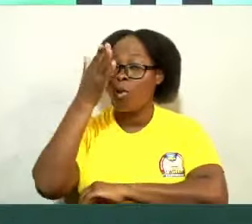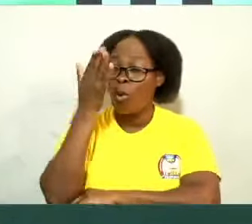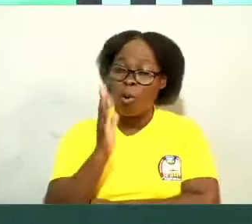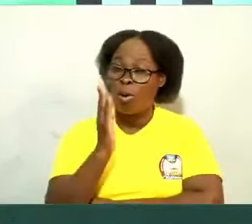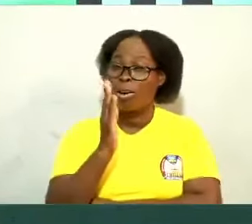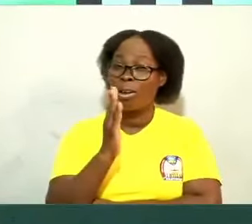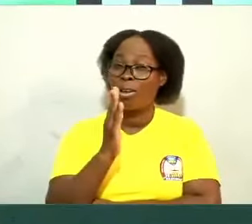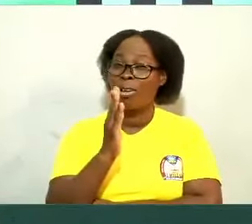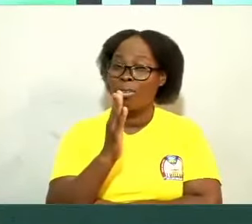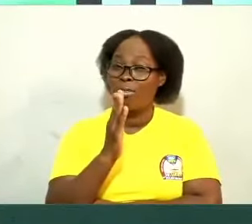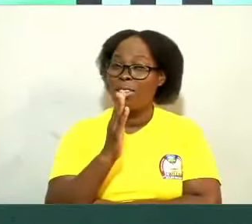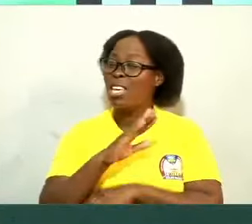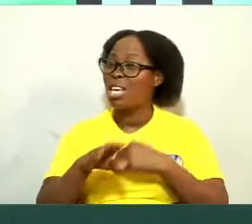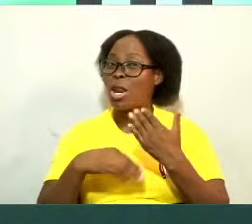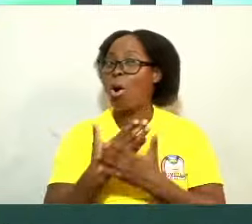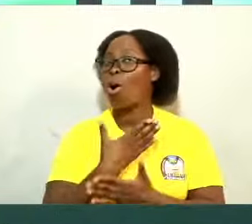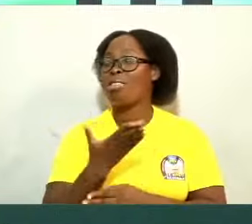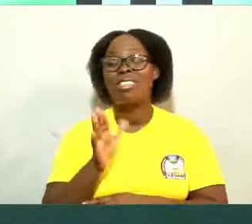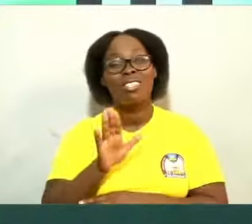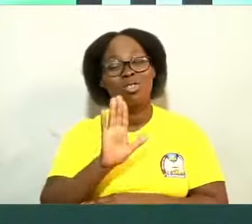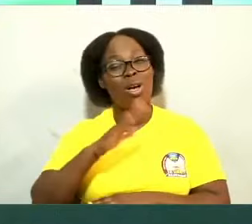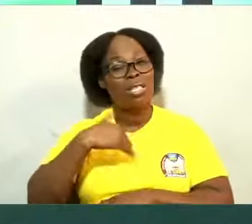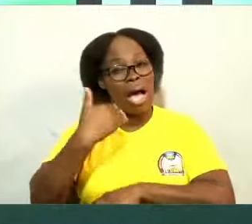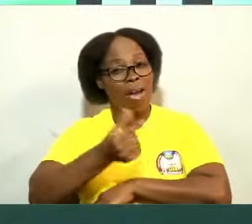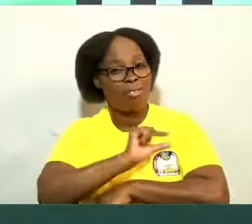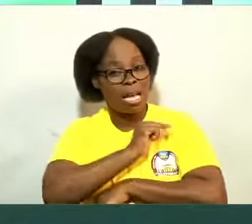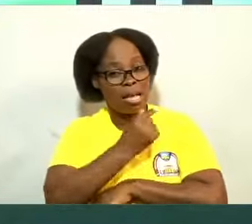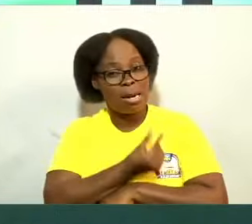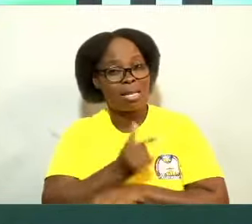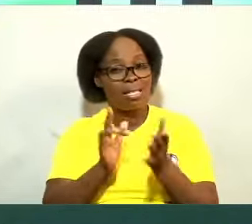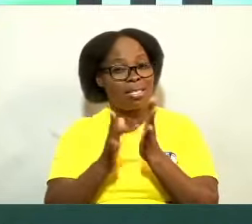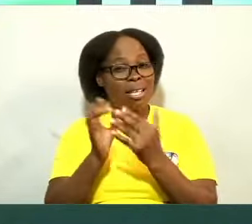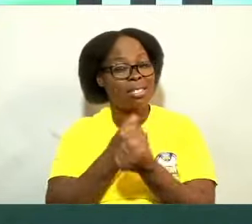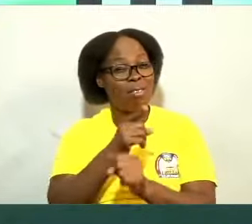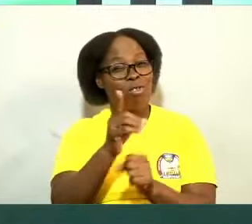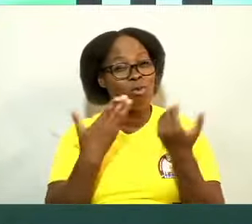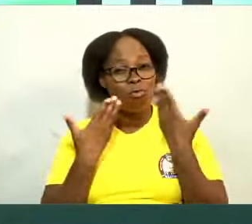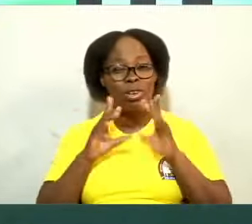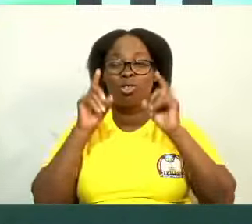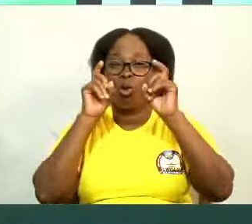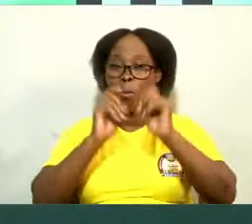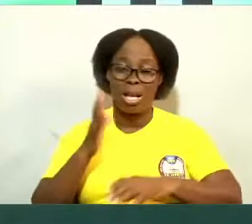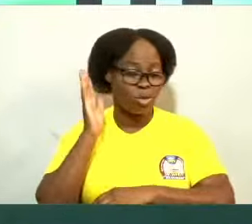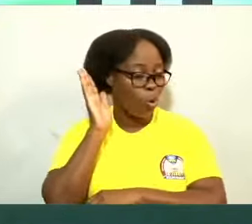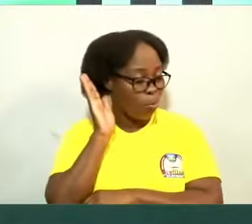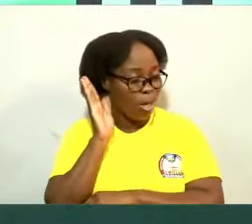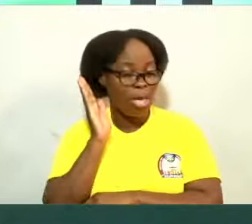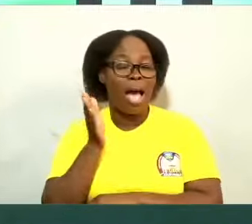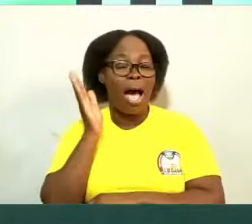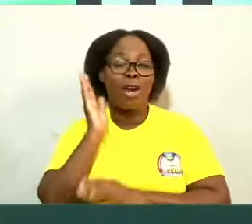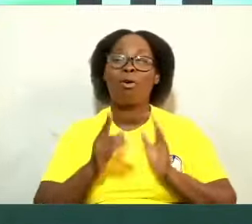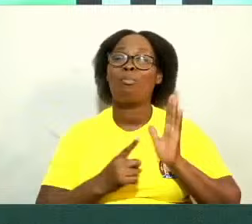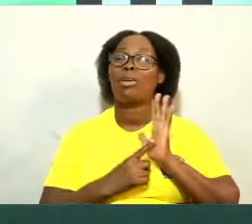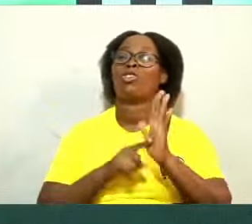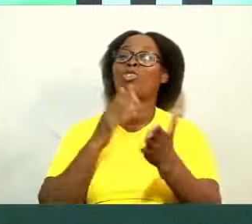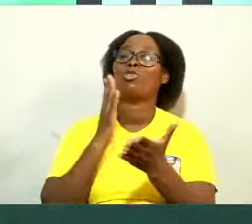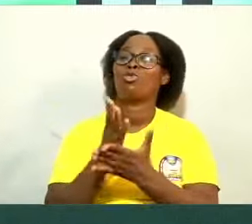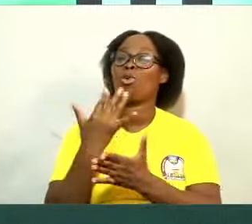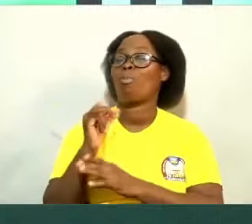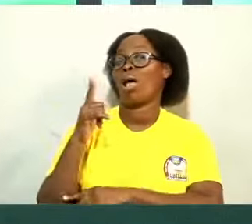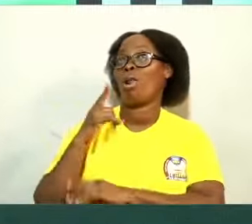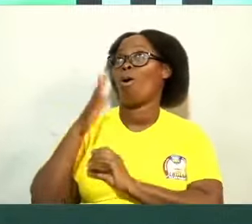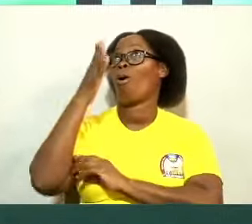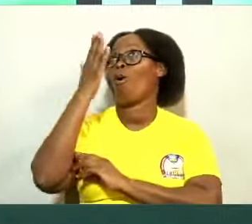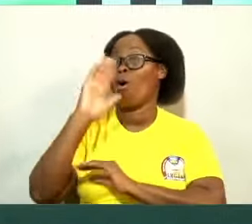mwa mambo yako baada ya neema ya Kristo kukuokoa ni utii, na utii unadhibitishwa na sheria ya